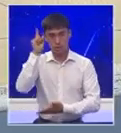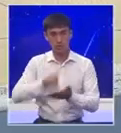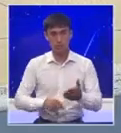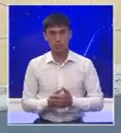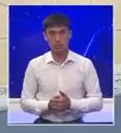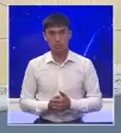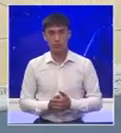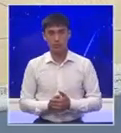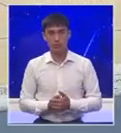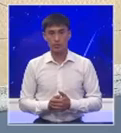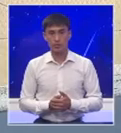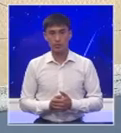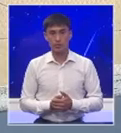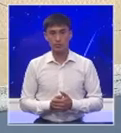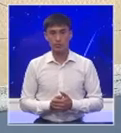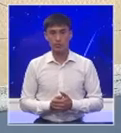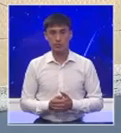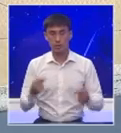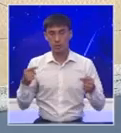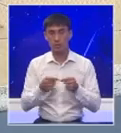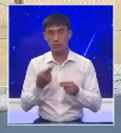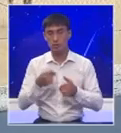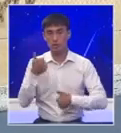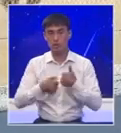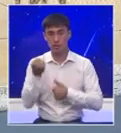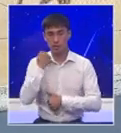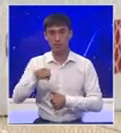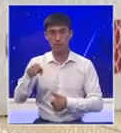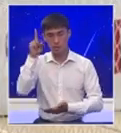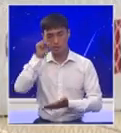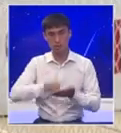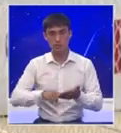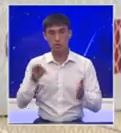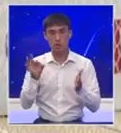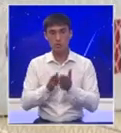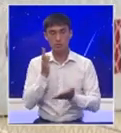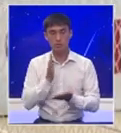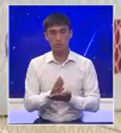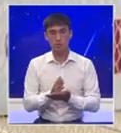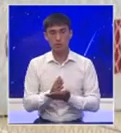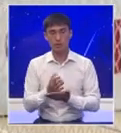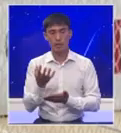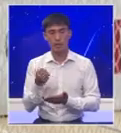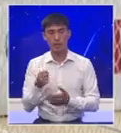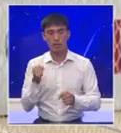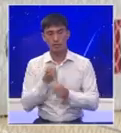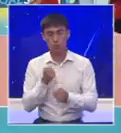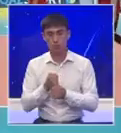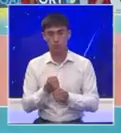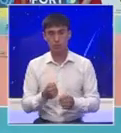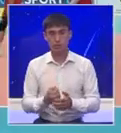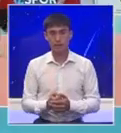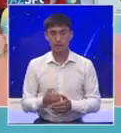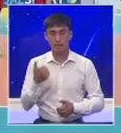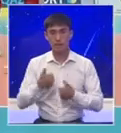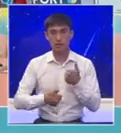енді нақты осы жарыста жеңіске жетеміз деген мақсатымыз бар. Әрине жұмыс жасап жатырмыз.